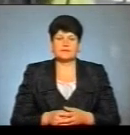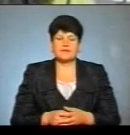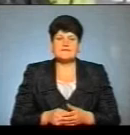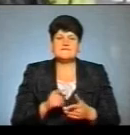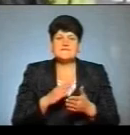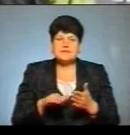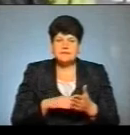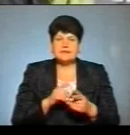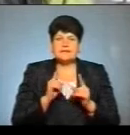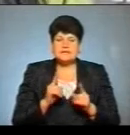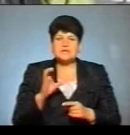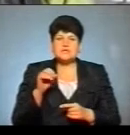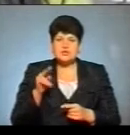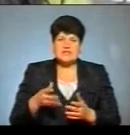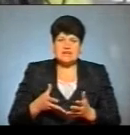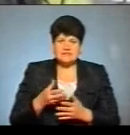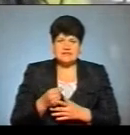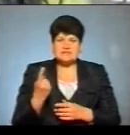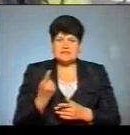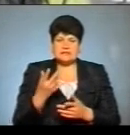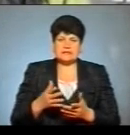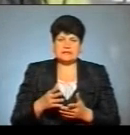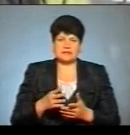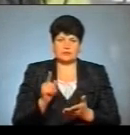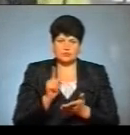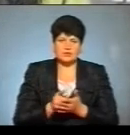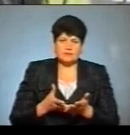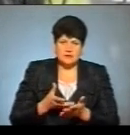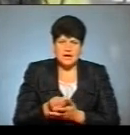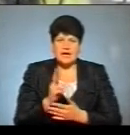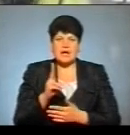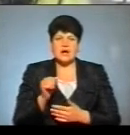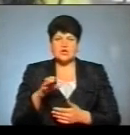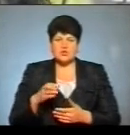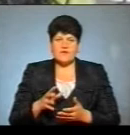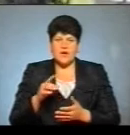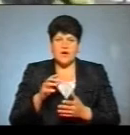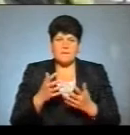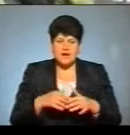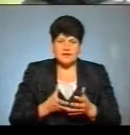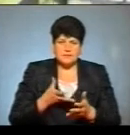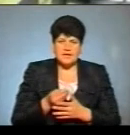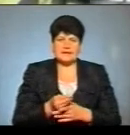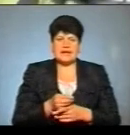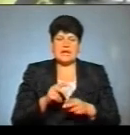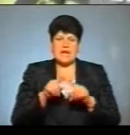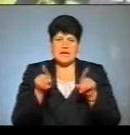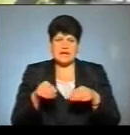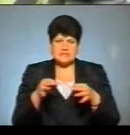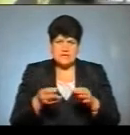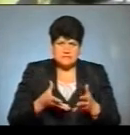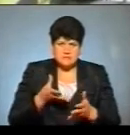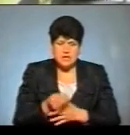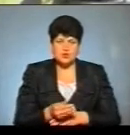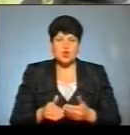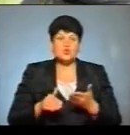відмінили тільки соціальний внесок. Єдиний налог ми сплачуємо, касові апарати ми сплачуємо, ліцензії сплачуємо.